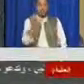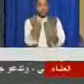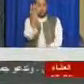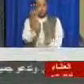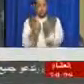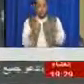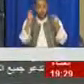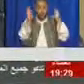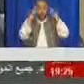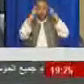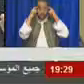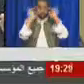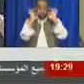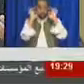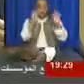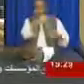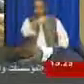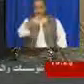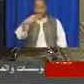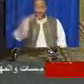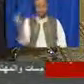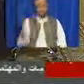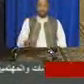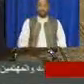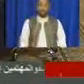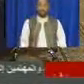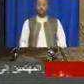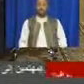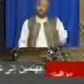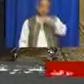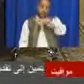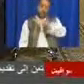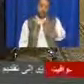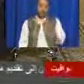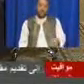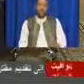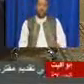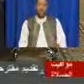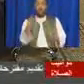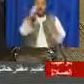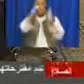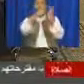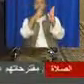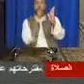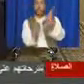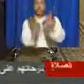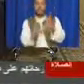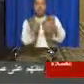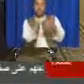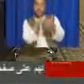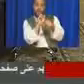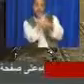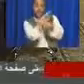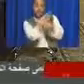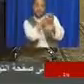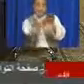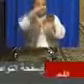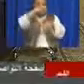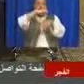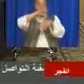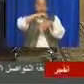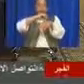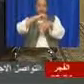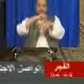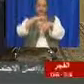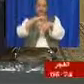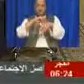واتق من النار لا شك ان العقل سيختار الاخره فهذه الاشياء وجوده العلم فيها وجود الشرع يبين الناس هذه المسائل